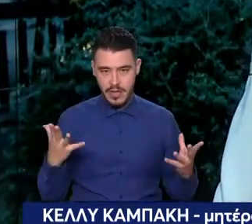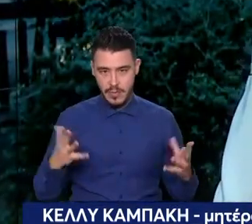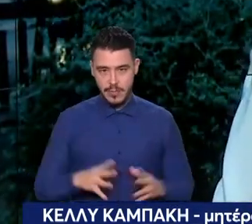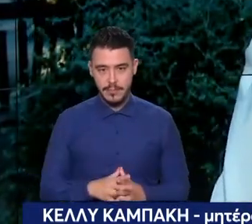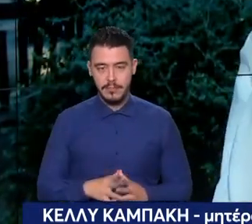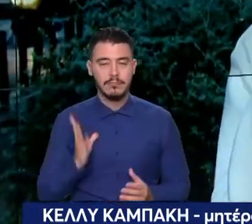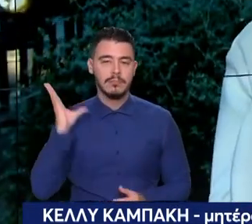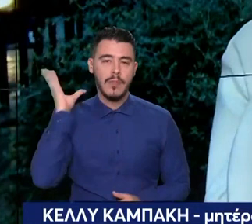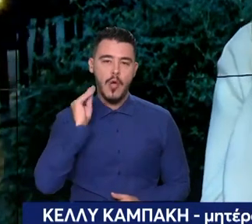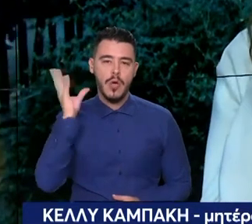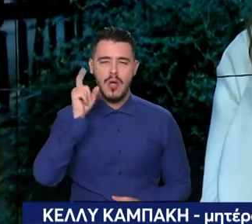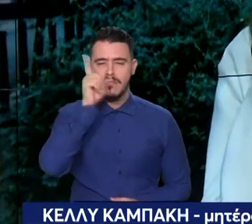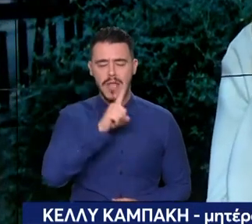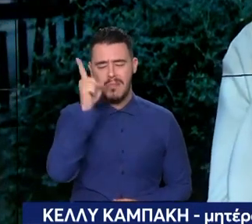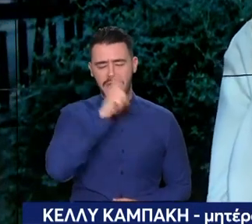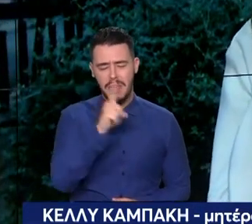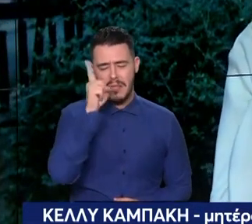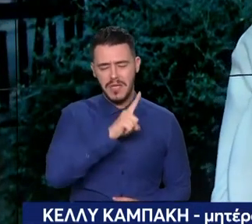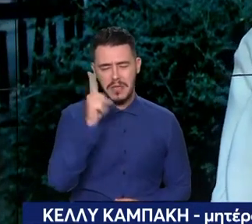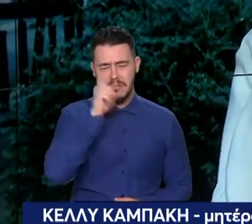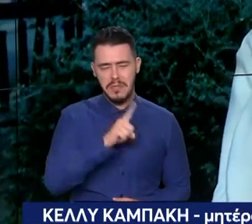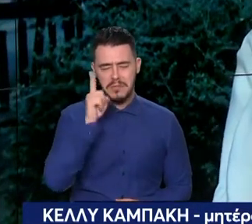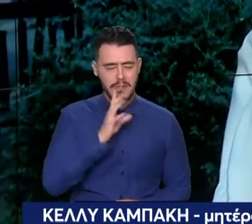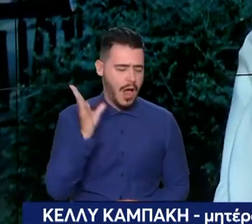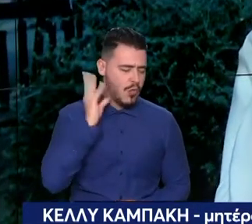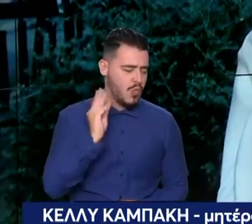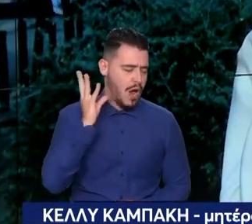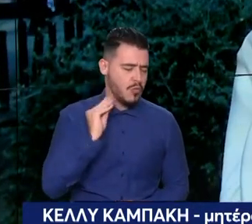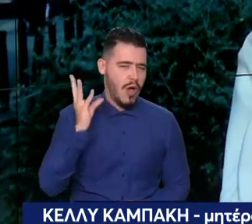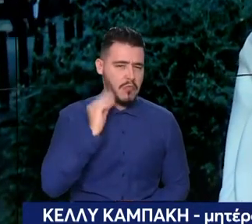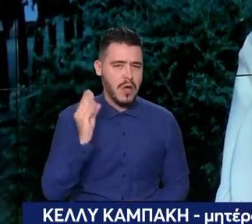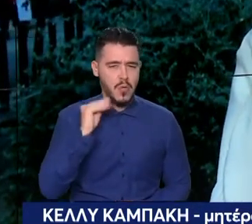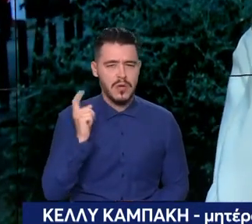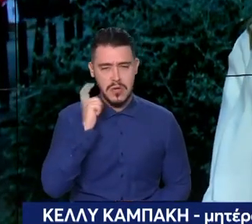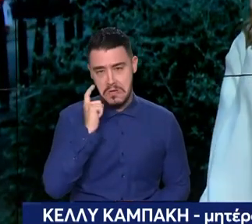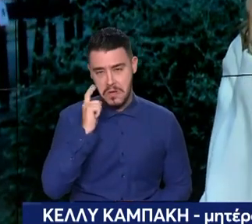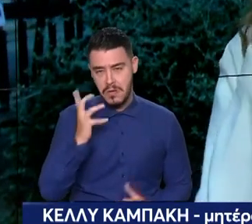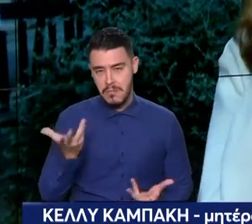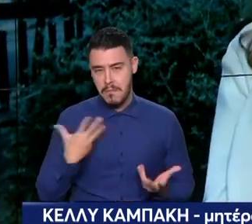Άκουσα τα ψέματά του, γιατί όπως καταλαβαίνετε είπε